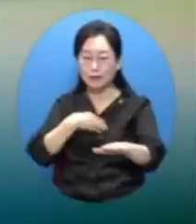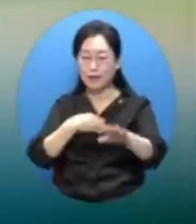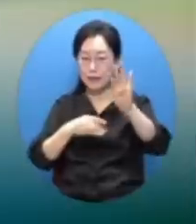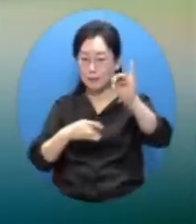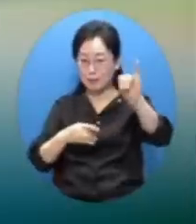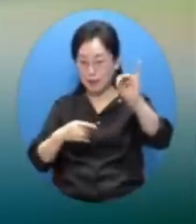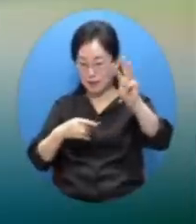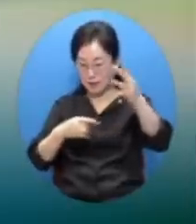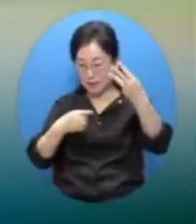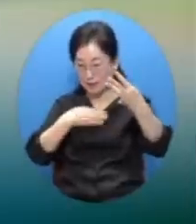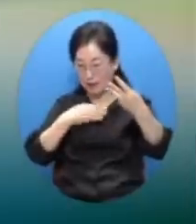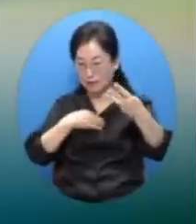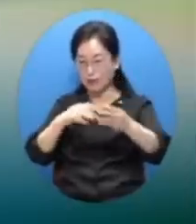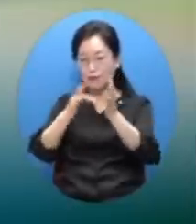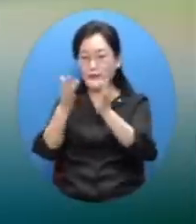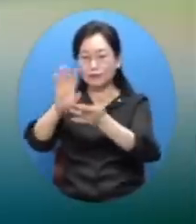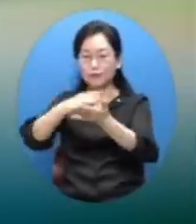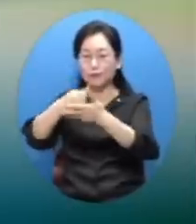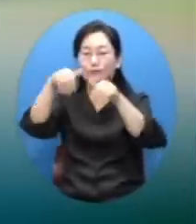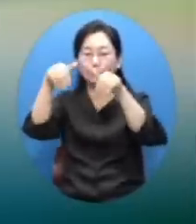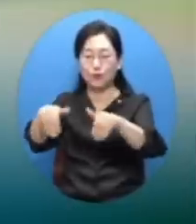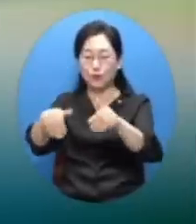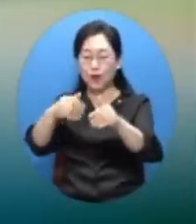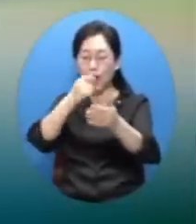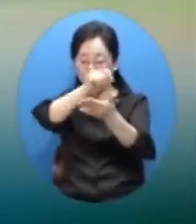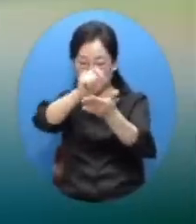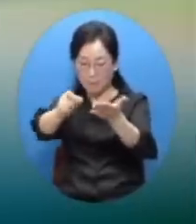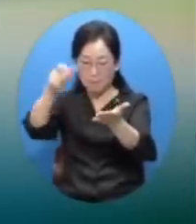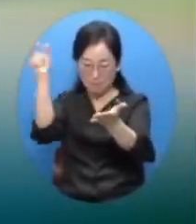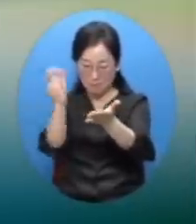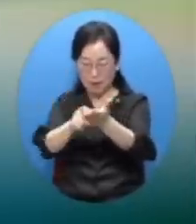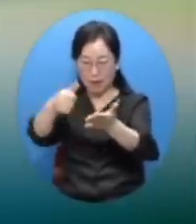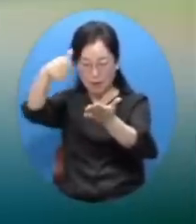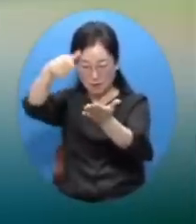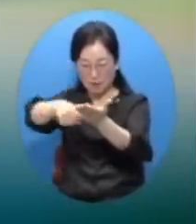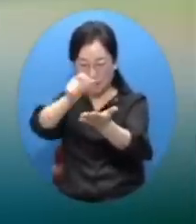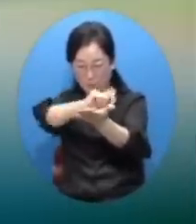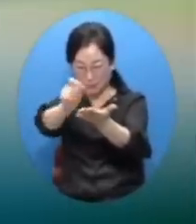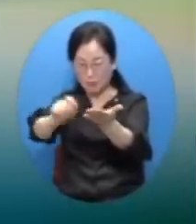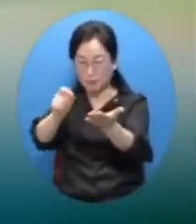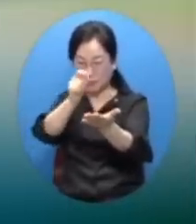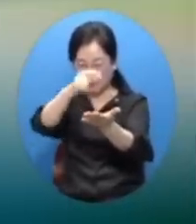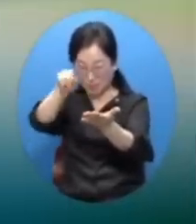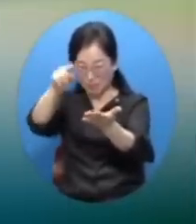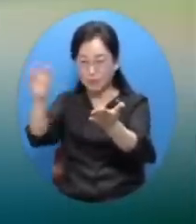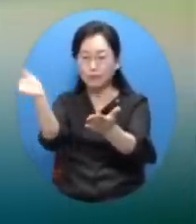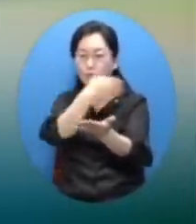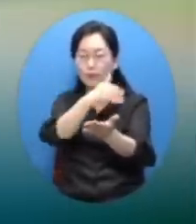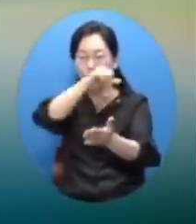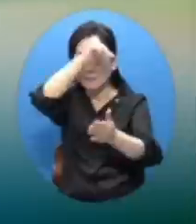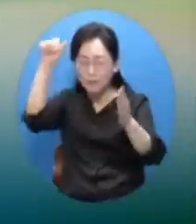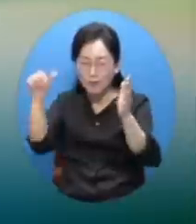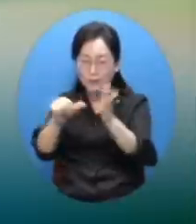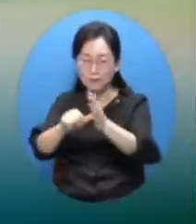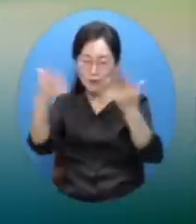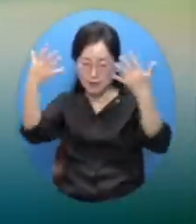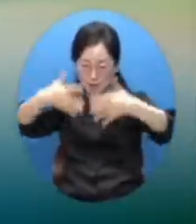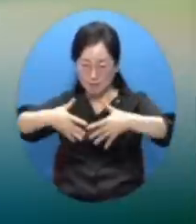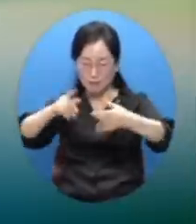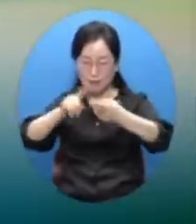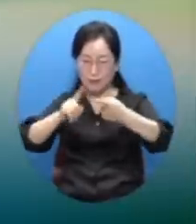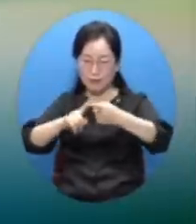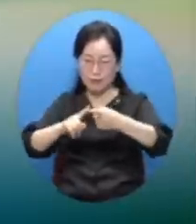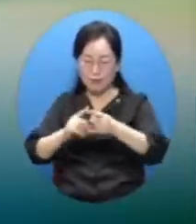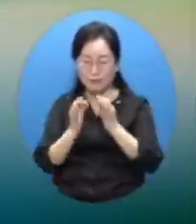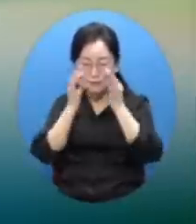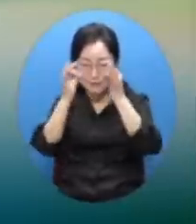브라이트는 예수 그리스도의 종이다 라고 썼지요. 계약서에 사인한 이후로 나는 평생 그 계약에 충실하려고 무진장